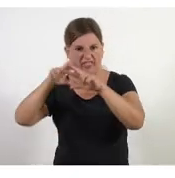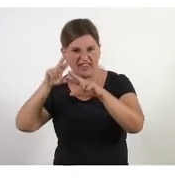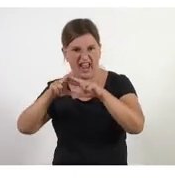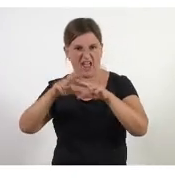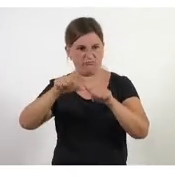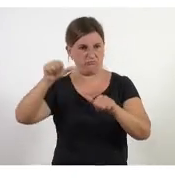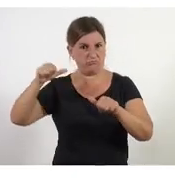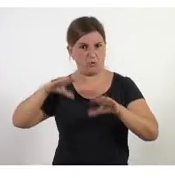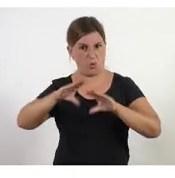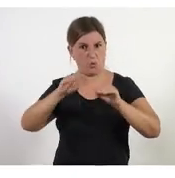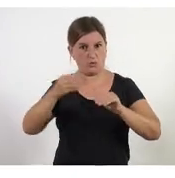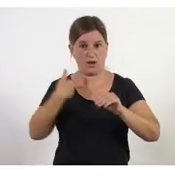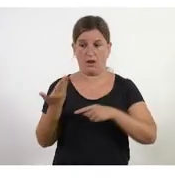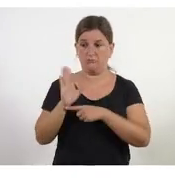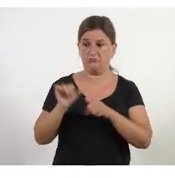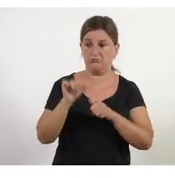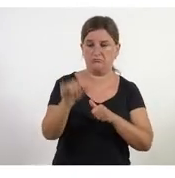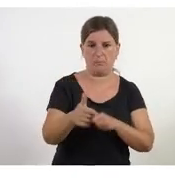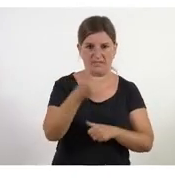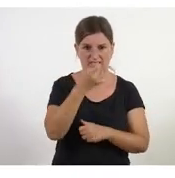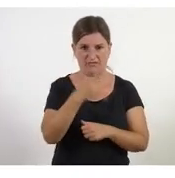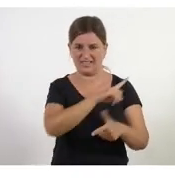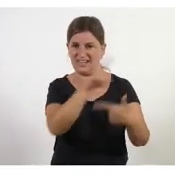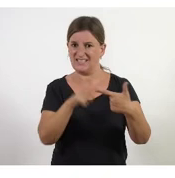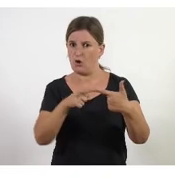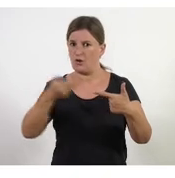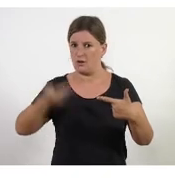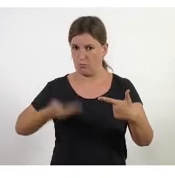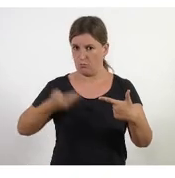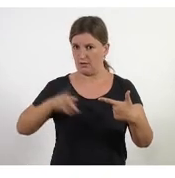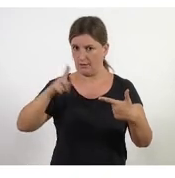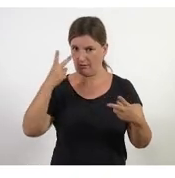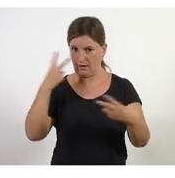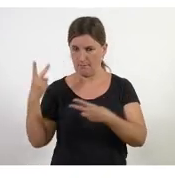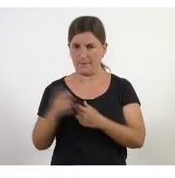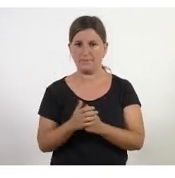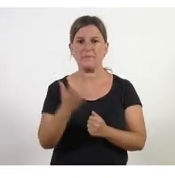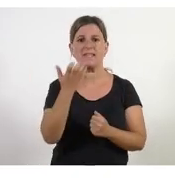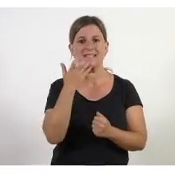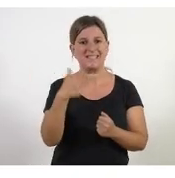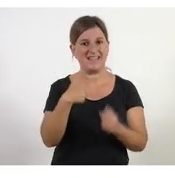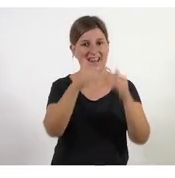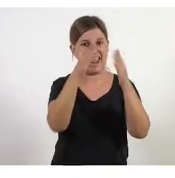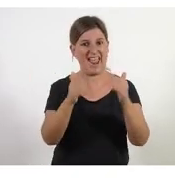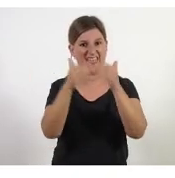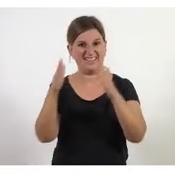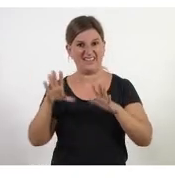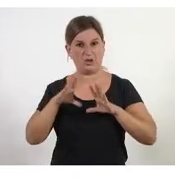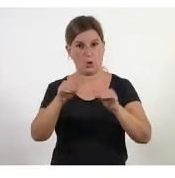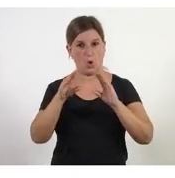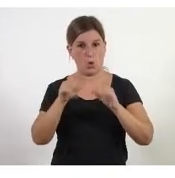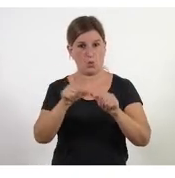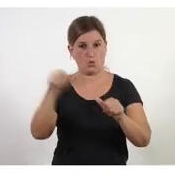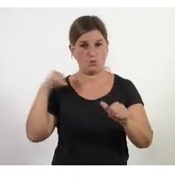estigui familiaritzat. També destacar el segon punt. Si a la nostra entitat no venim fent servir el paquet d'aplicacions